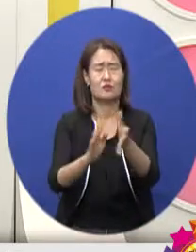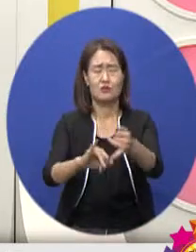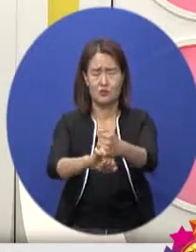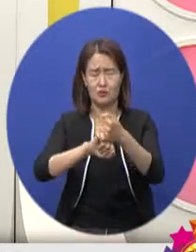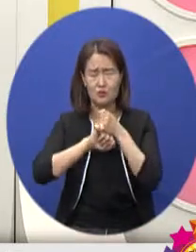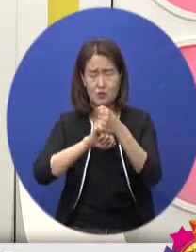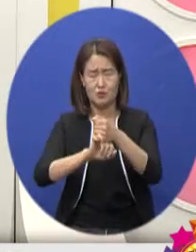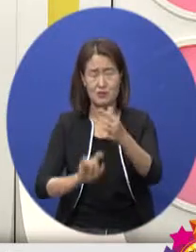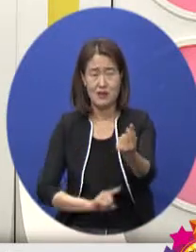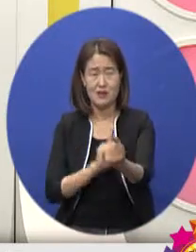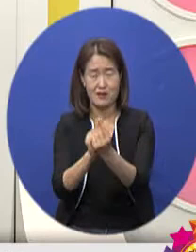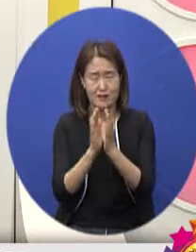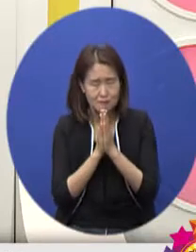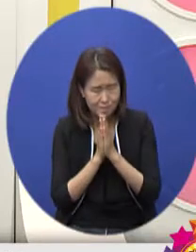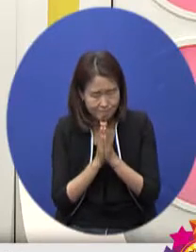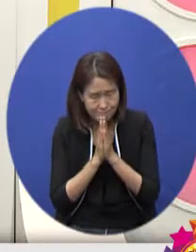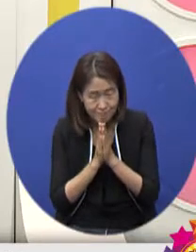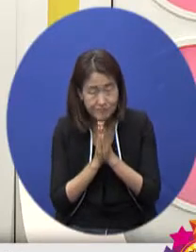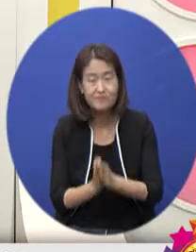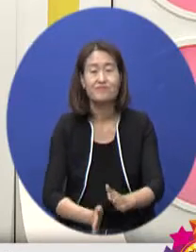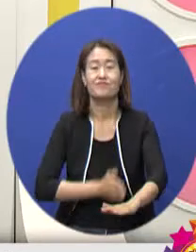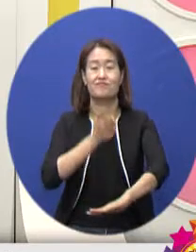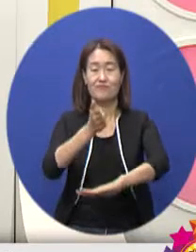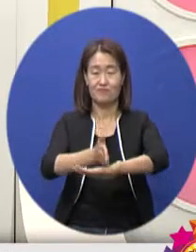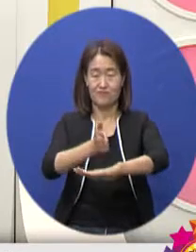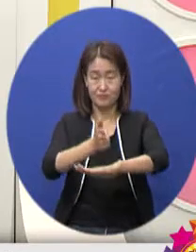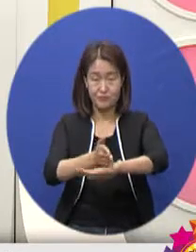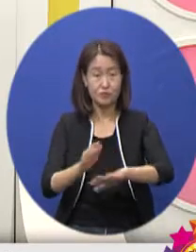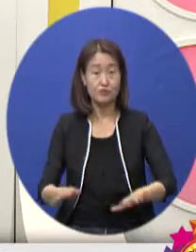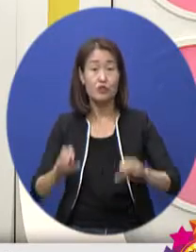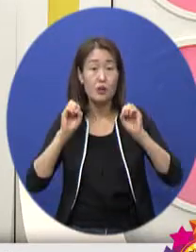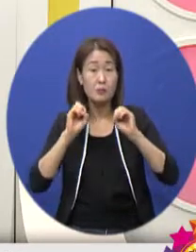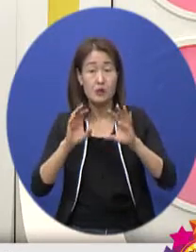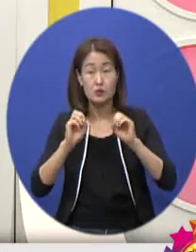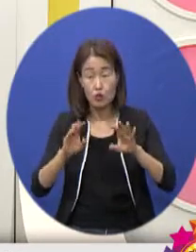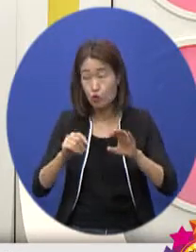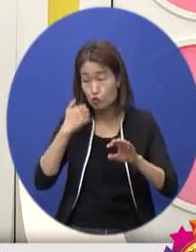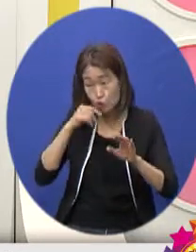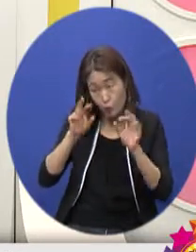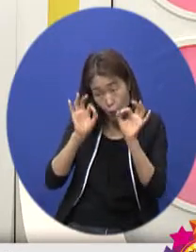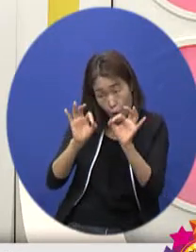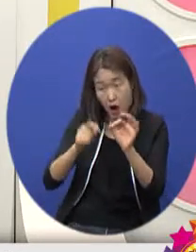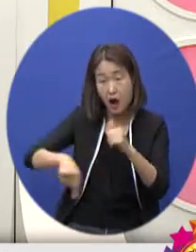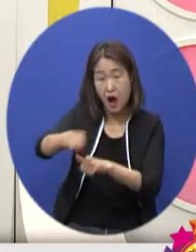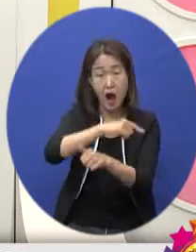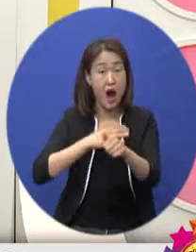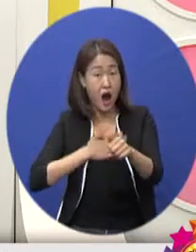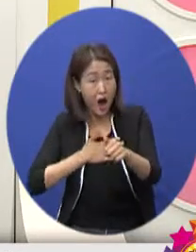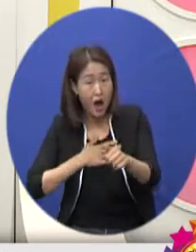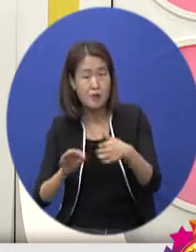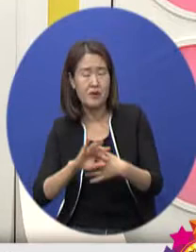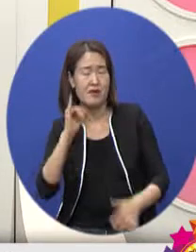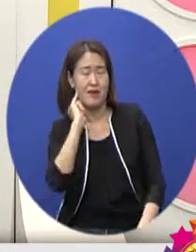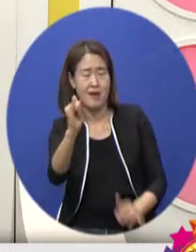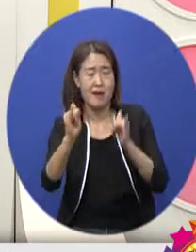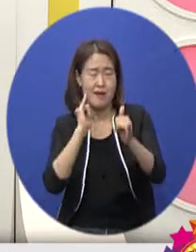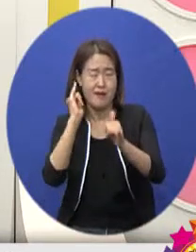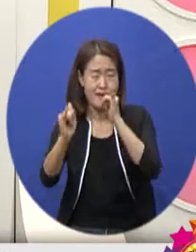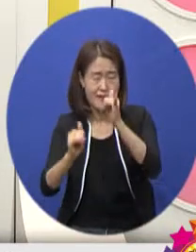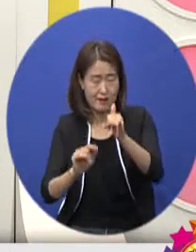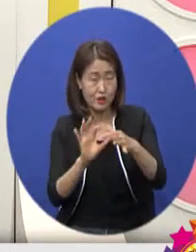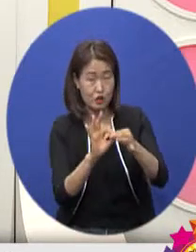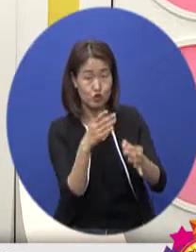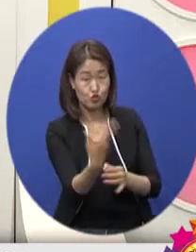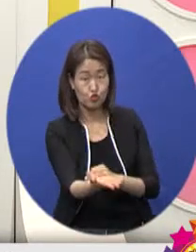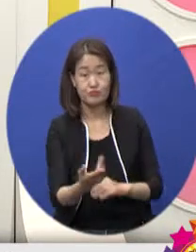만나길 저희들이 기원할게요, 어머니. 네, 감사합니다. 네, 저희 방송국으로 주위에서 아시는 분들이 전화 오면 어머니하고 연결해 드릴게요.